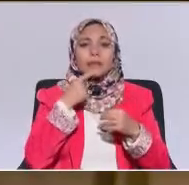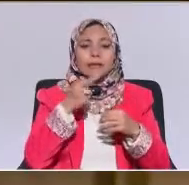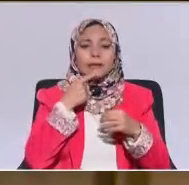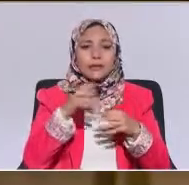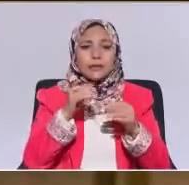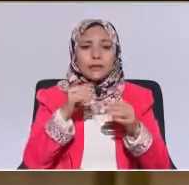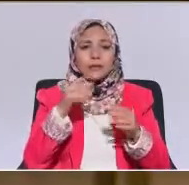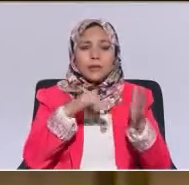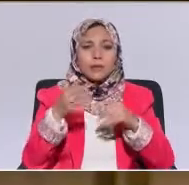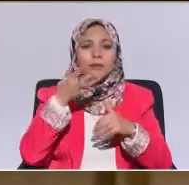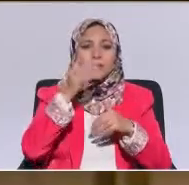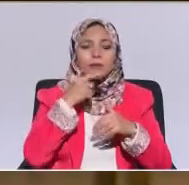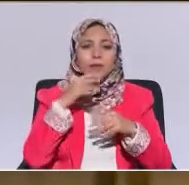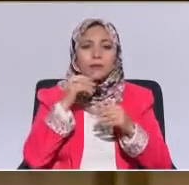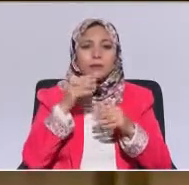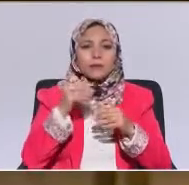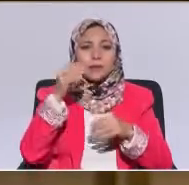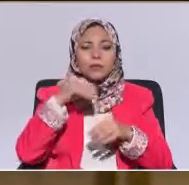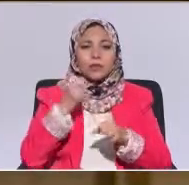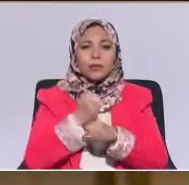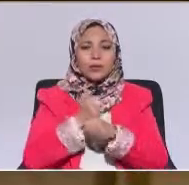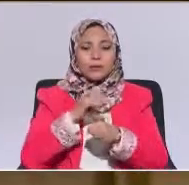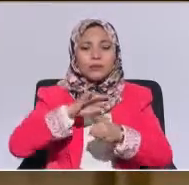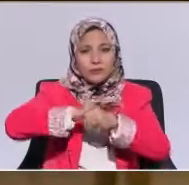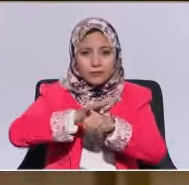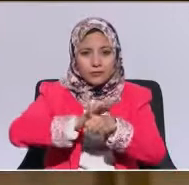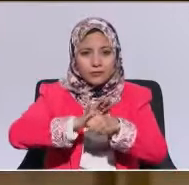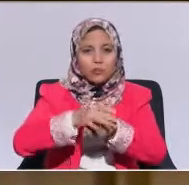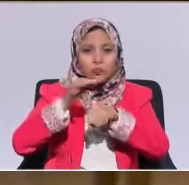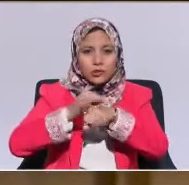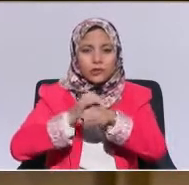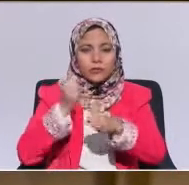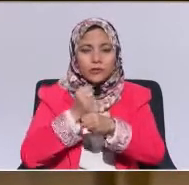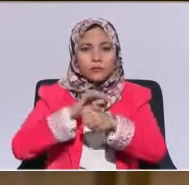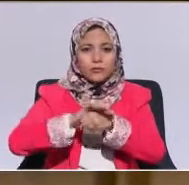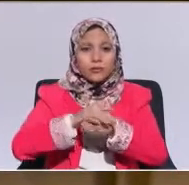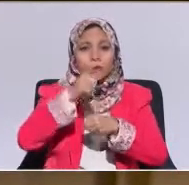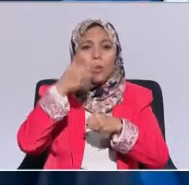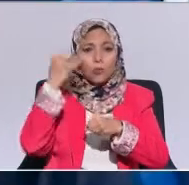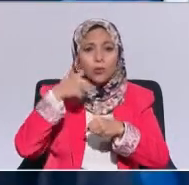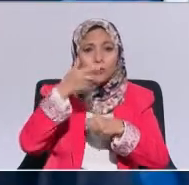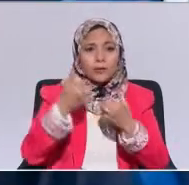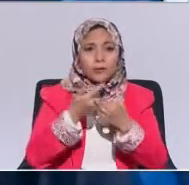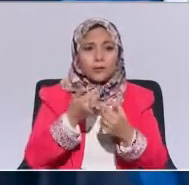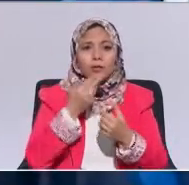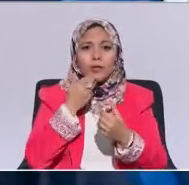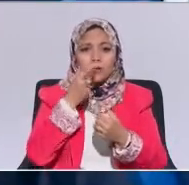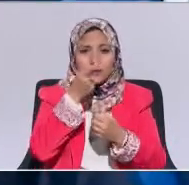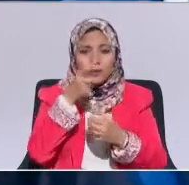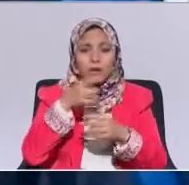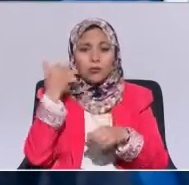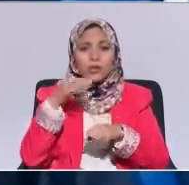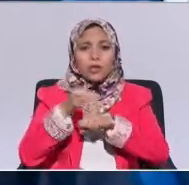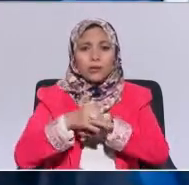لمستشفى المعموره العزل، ايه اللي حصل؟ قلتي له ايه وخفتي عليه ونصحتيه بايه؟ هو احمد في البدايه احمد شغال